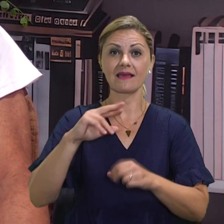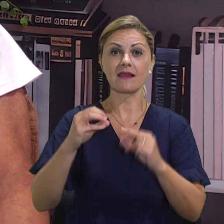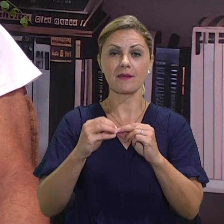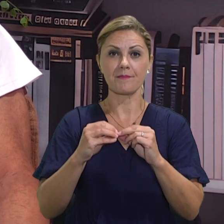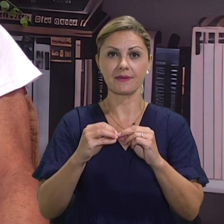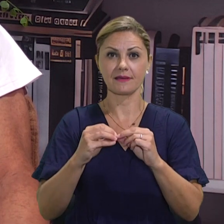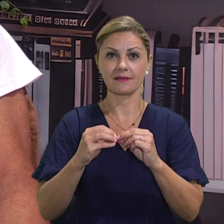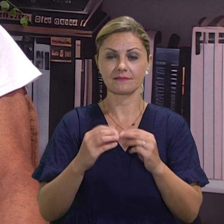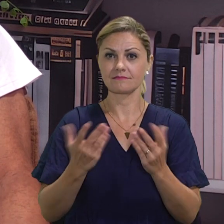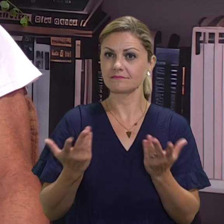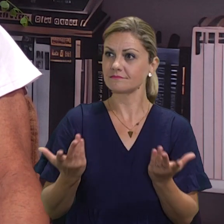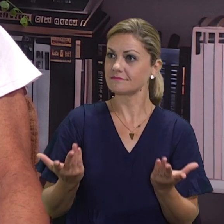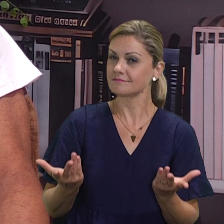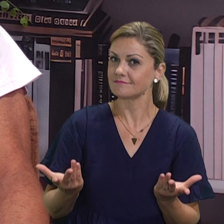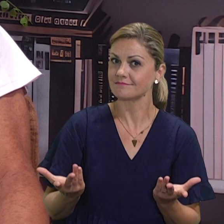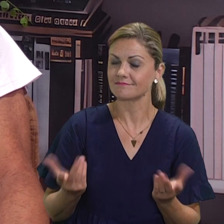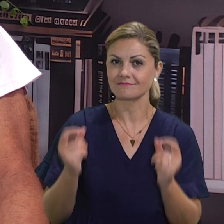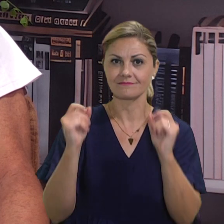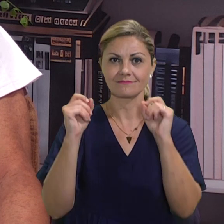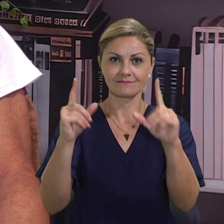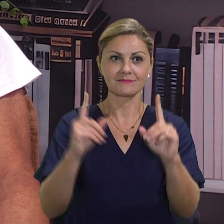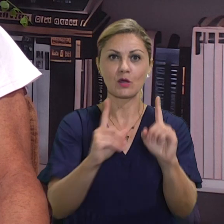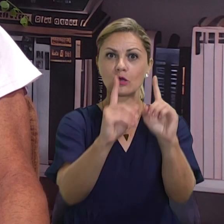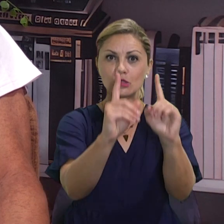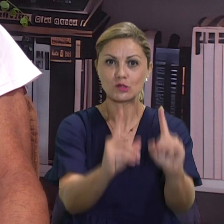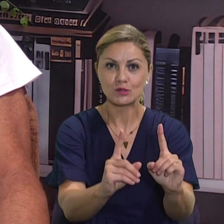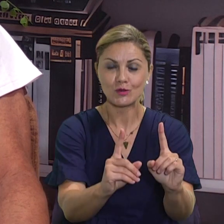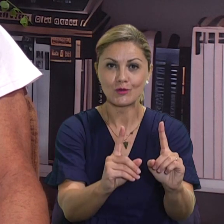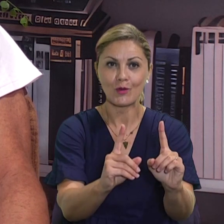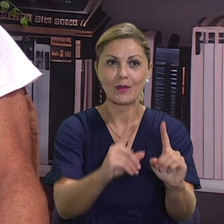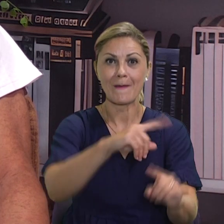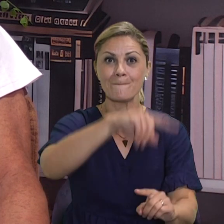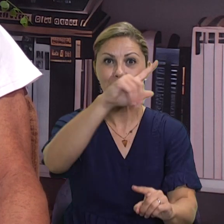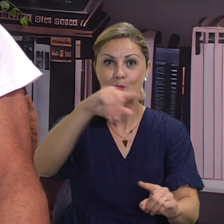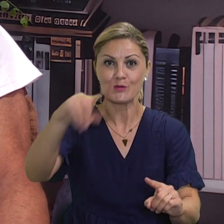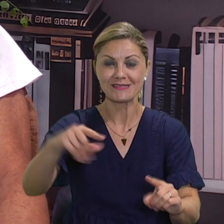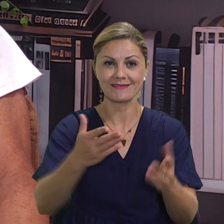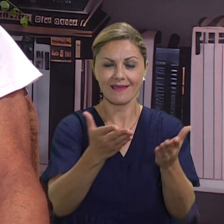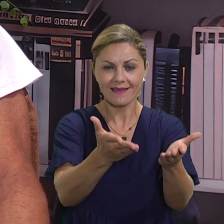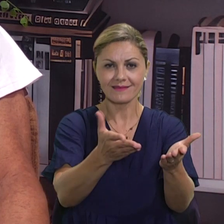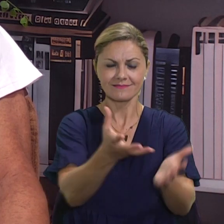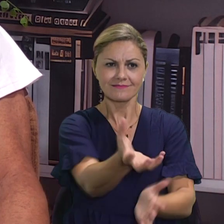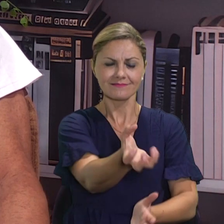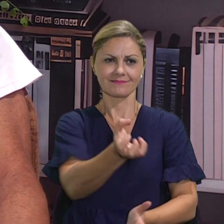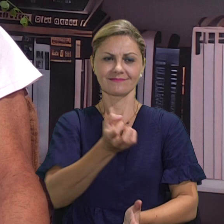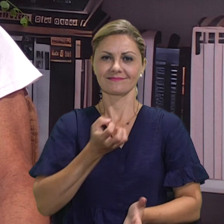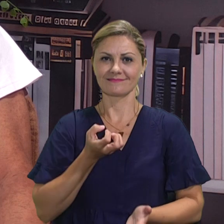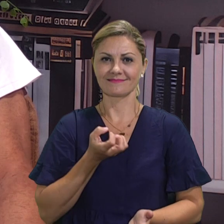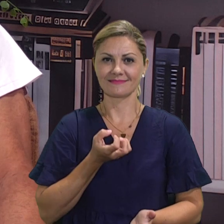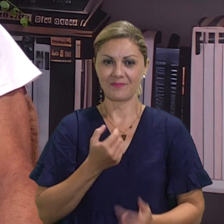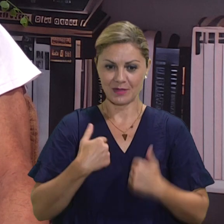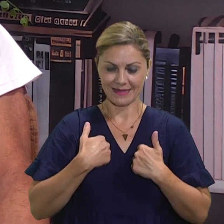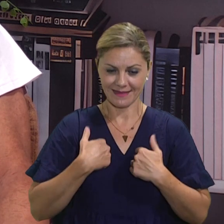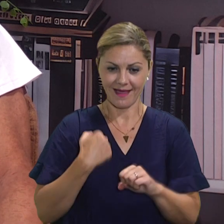je to grb koji su oni preuzeli od obitelji Dragišić Dekaris i on se nalazi na 6-7 mista ovdje u gradu, je li